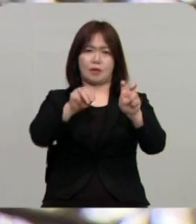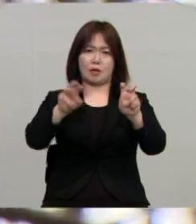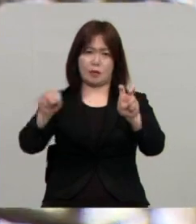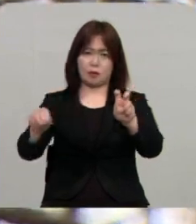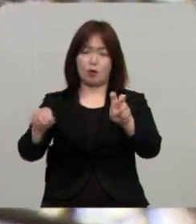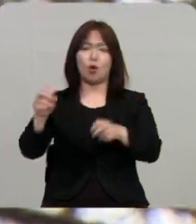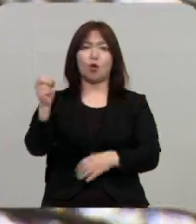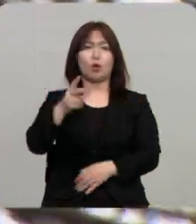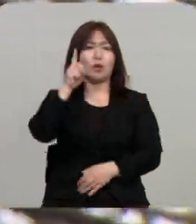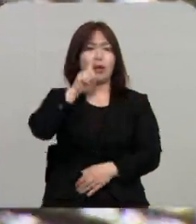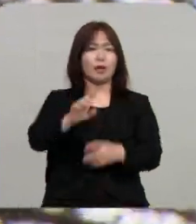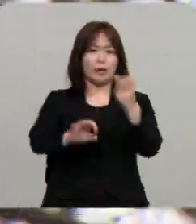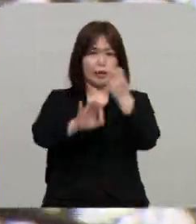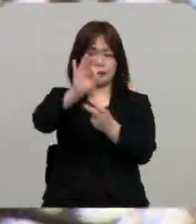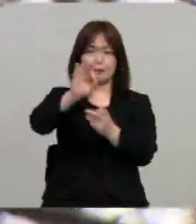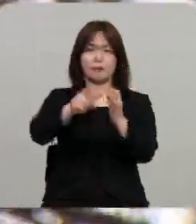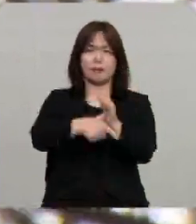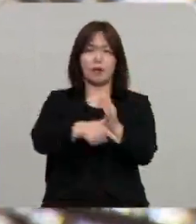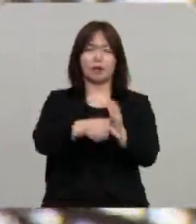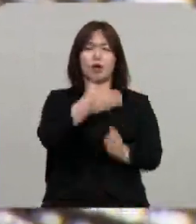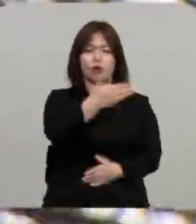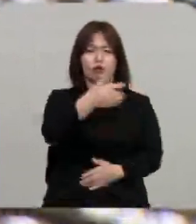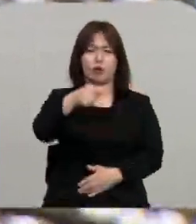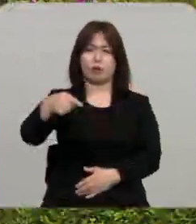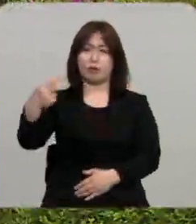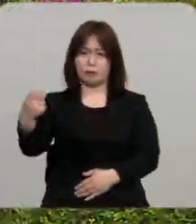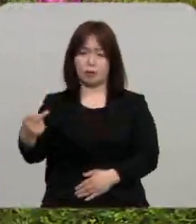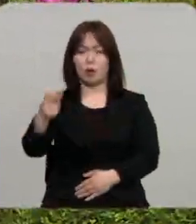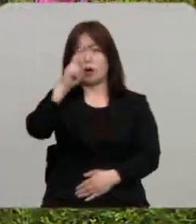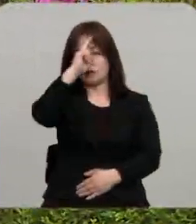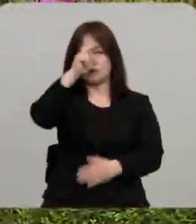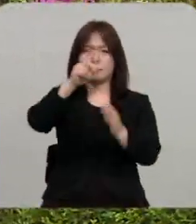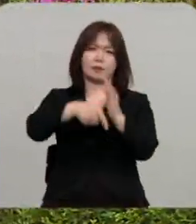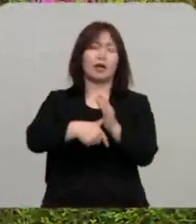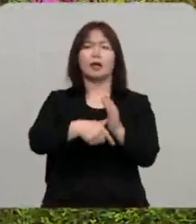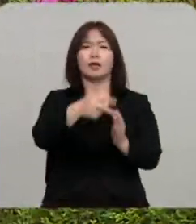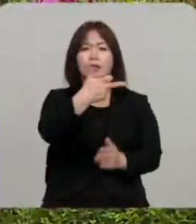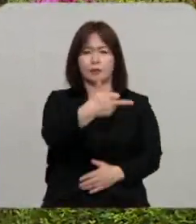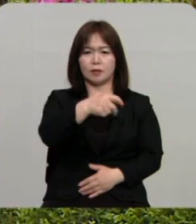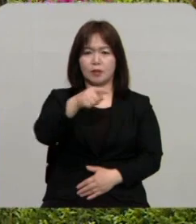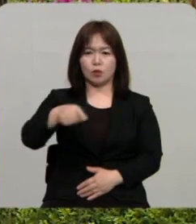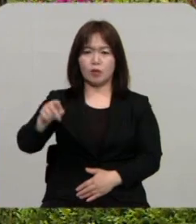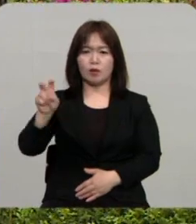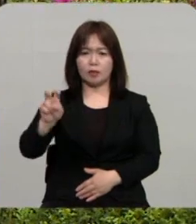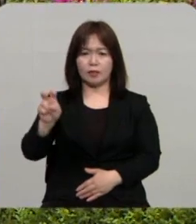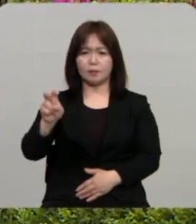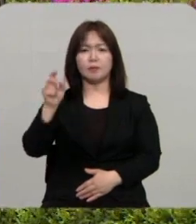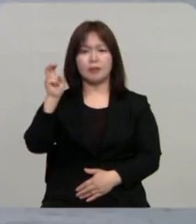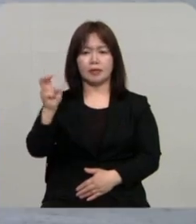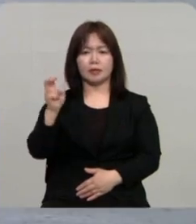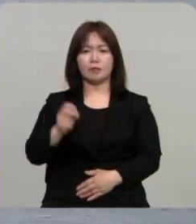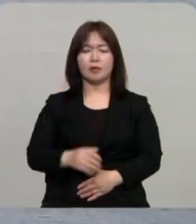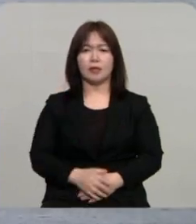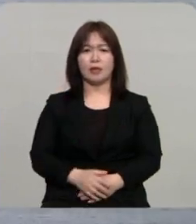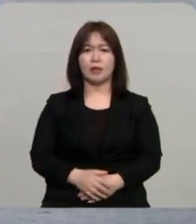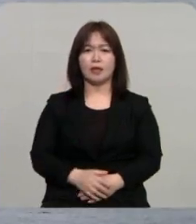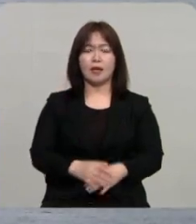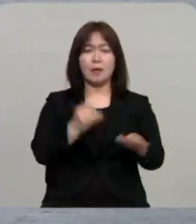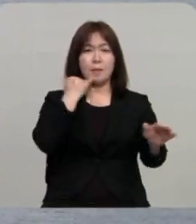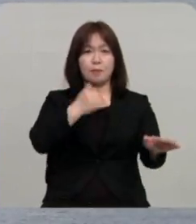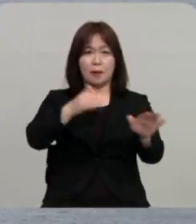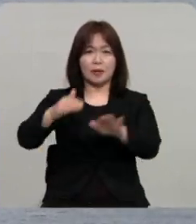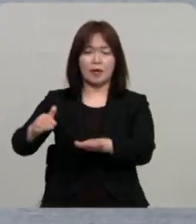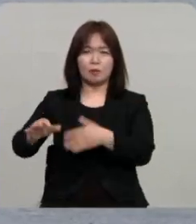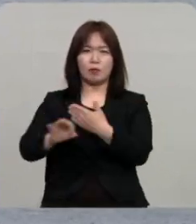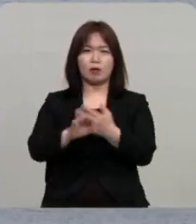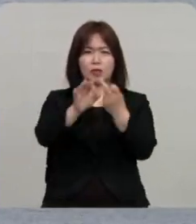20mm입니다. 내일 아침 최저 기온은 9도에서 12도, 낮 최고 기온은 17도에서 20도로 예상됩니다. 바다